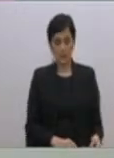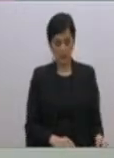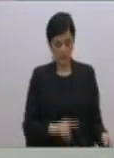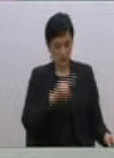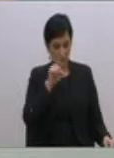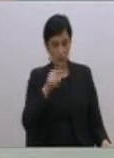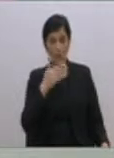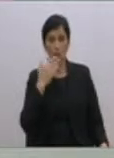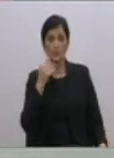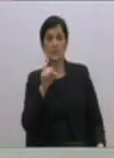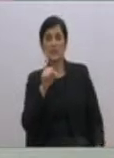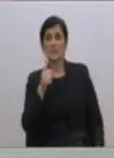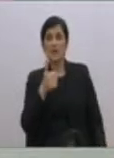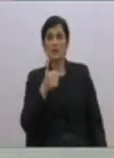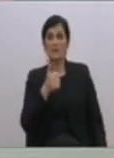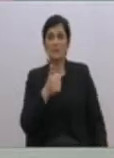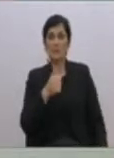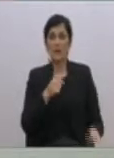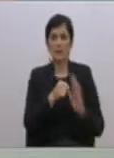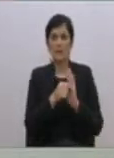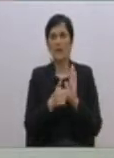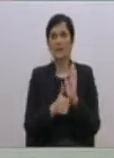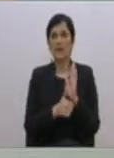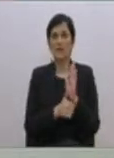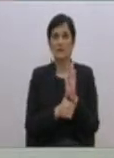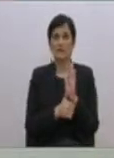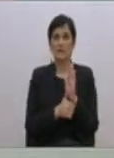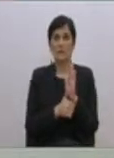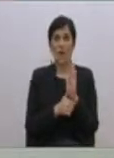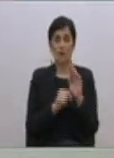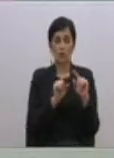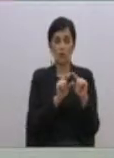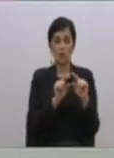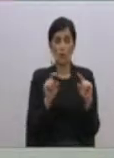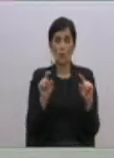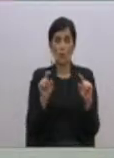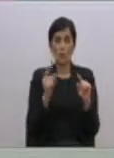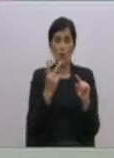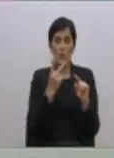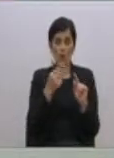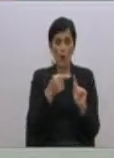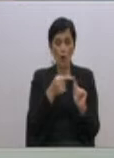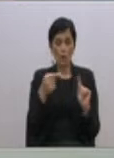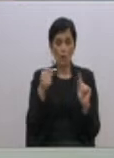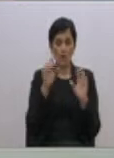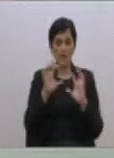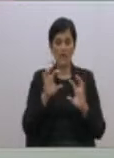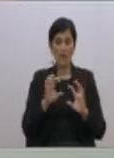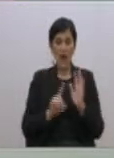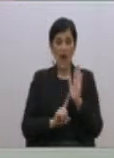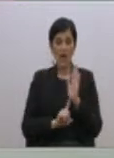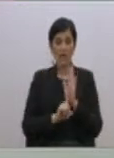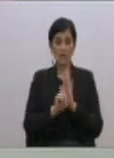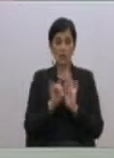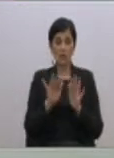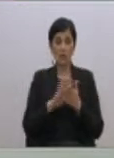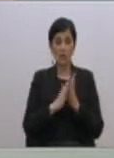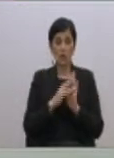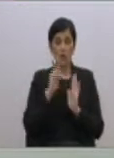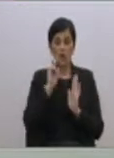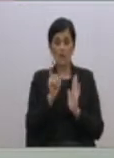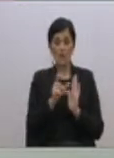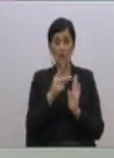Kitkhvebi aris me 16 mokhle. მე-16 მუხლის მეორე პუნქტში კანონის ამოქმედების ვადად